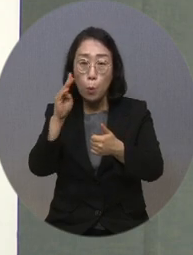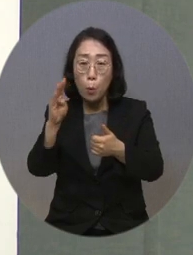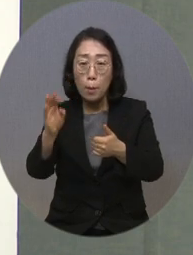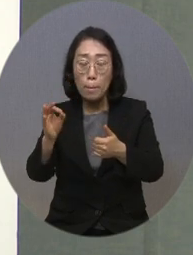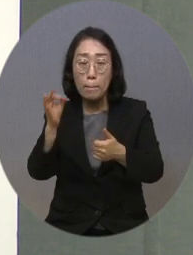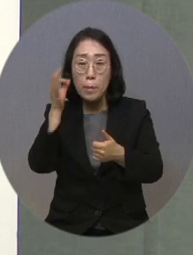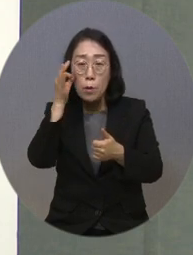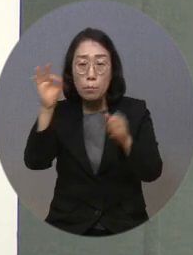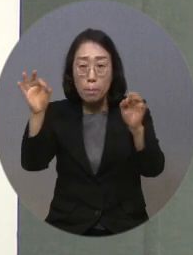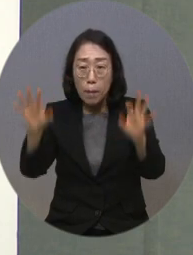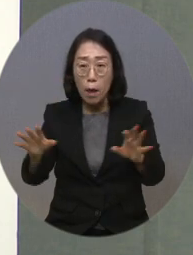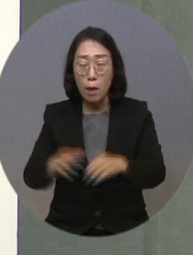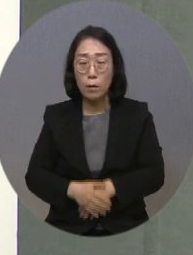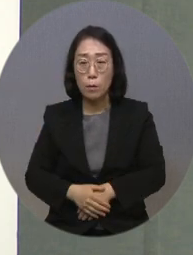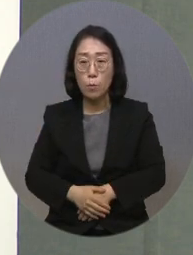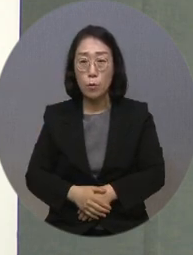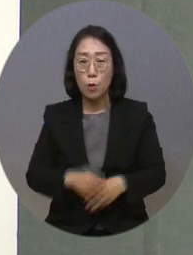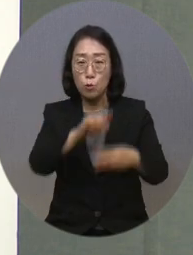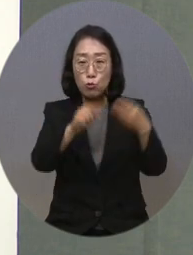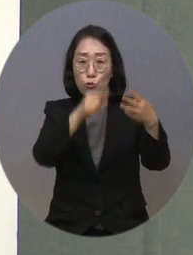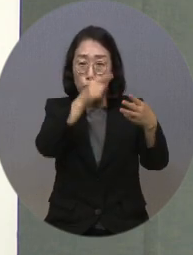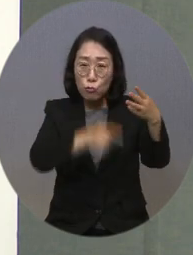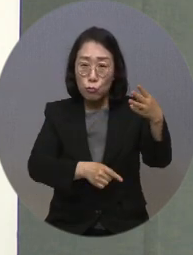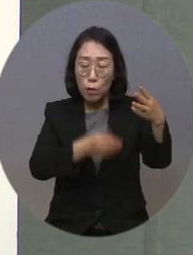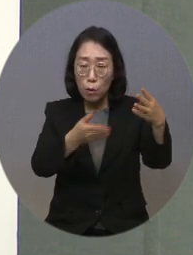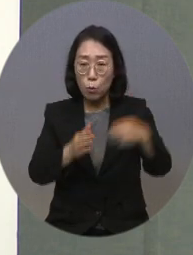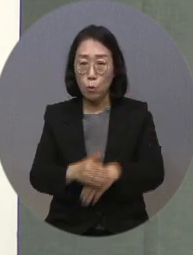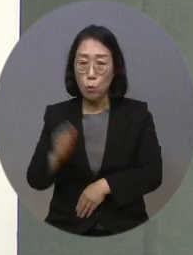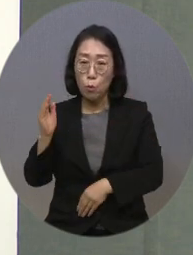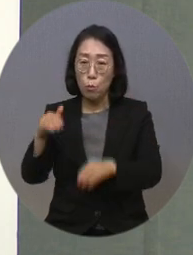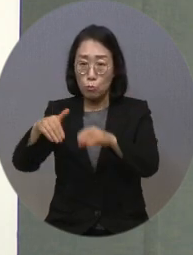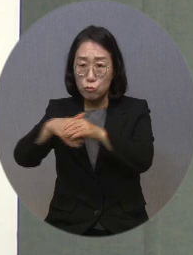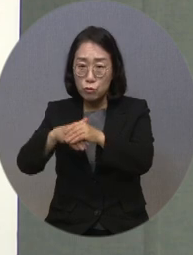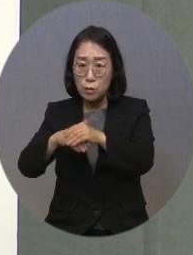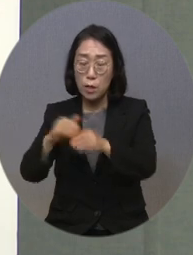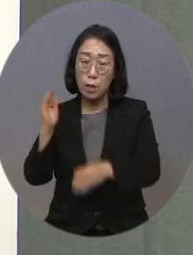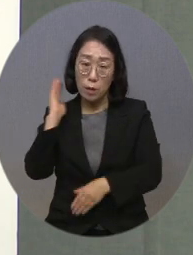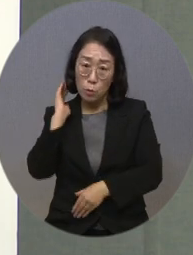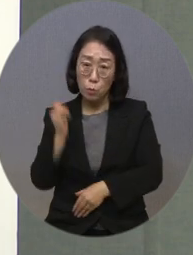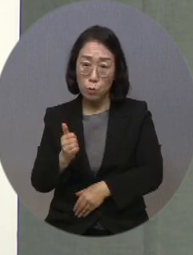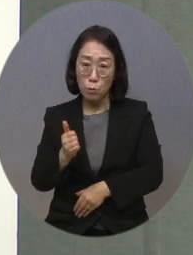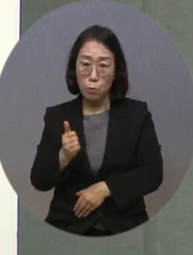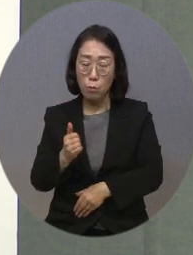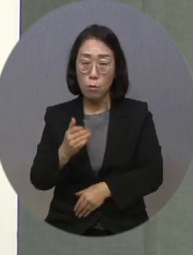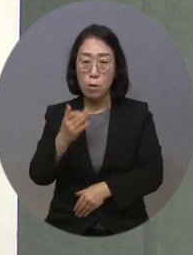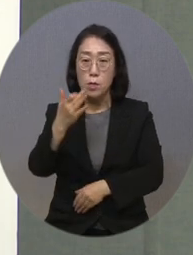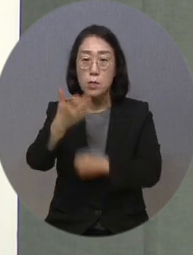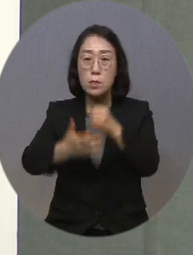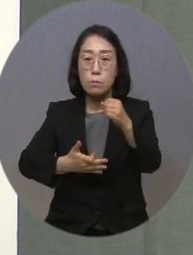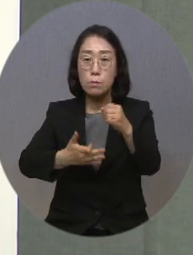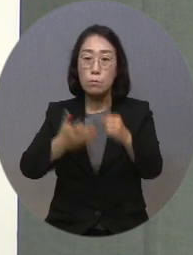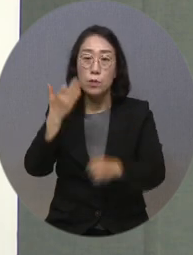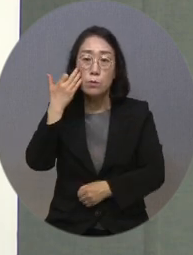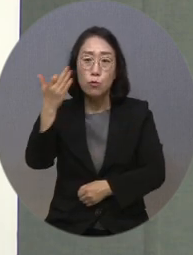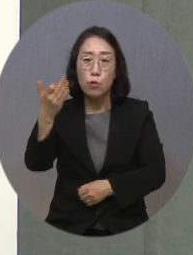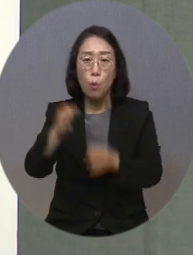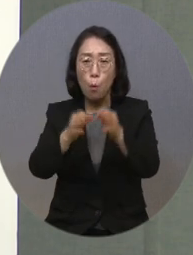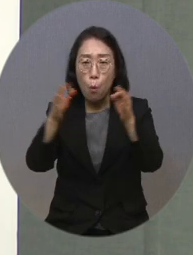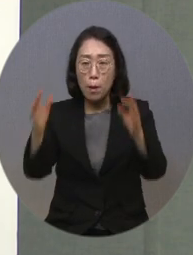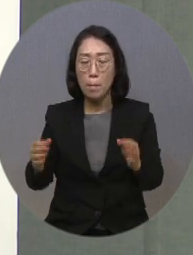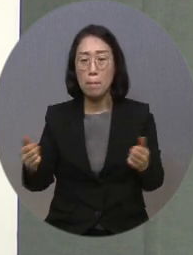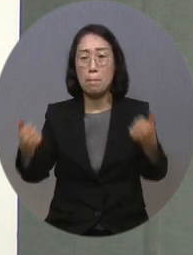윤 당선인과 문재인 대통령과의 만남이 19일 만에 이루어졌단 말이에요. 그래서